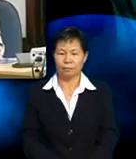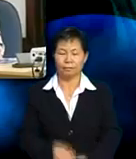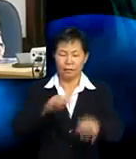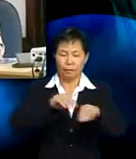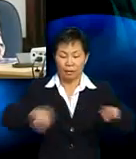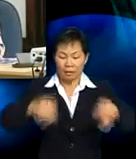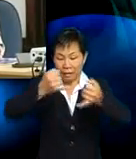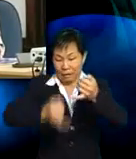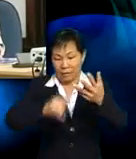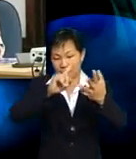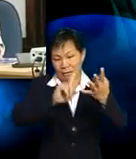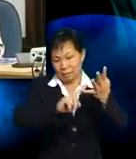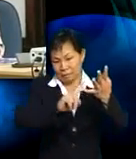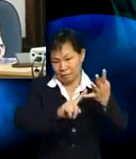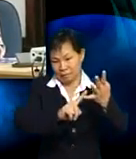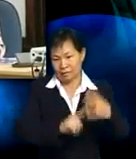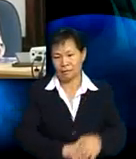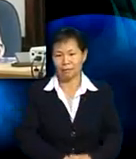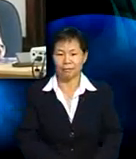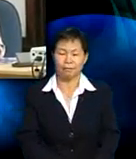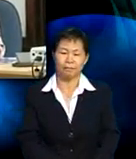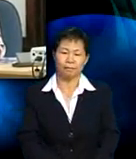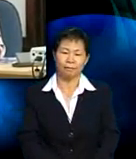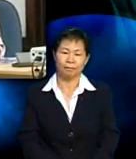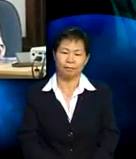Pelajar yang terakhir iaitu Amirul.